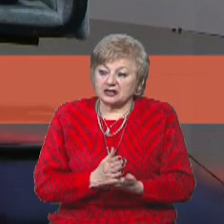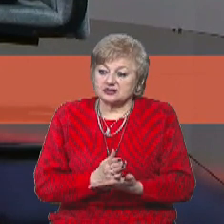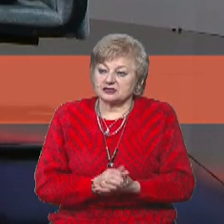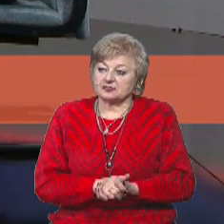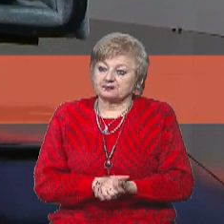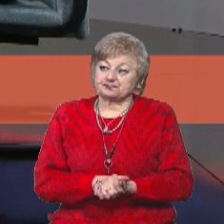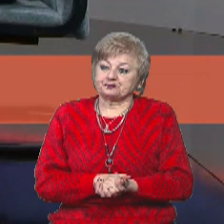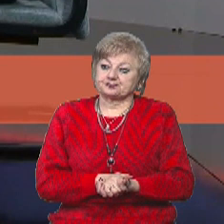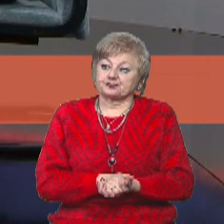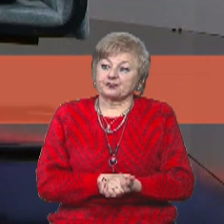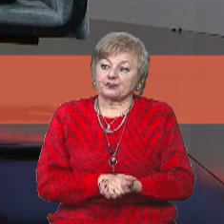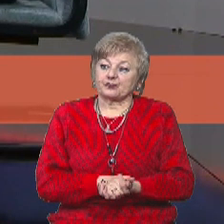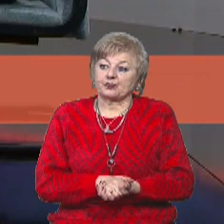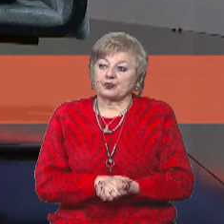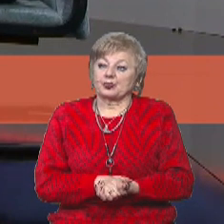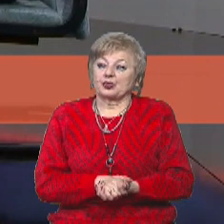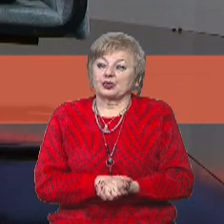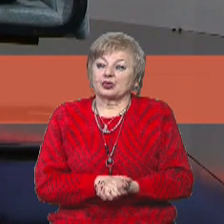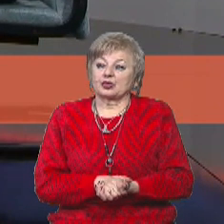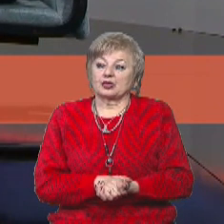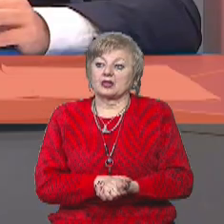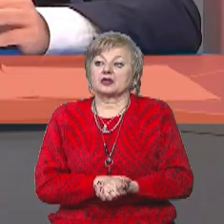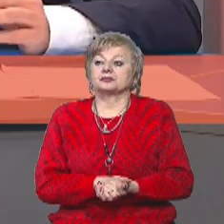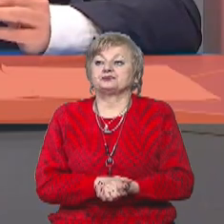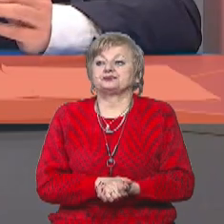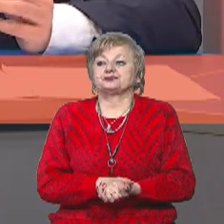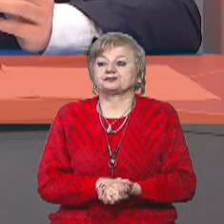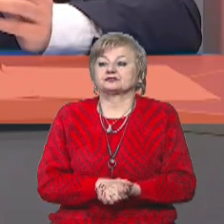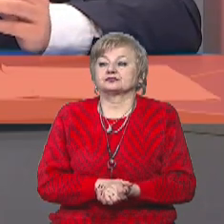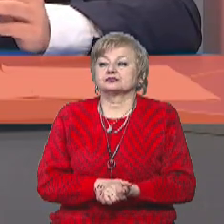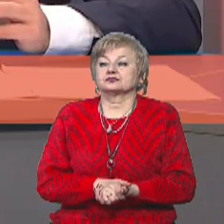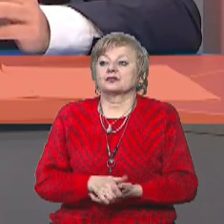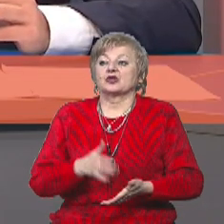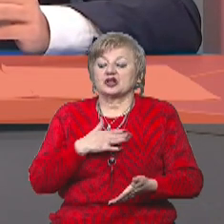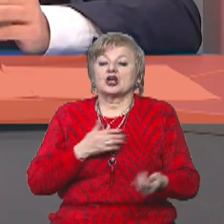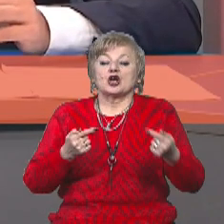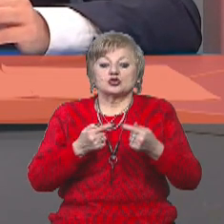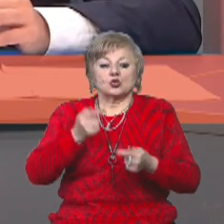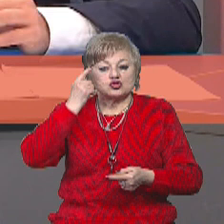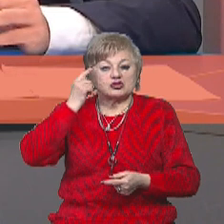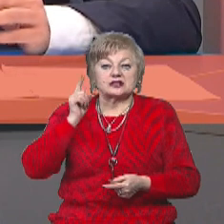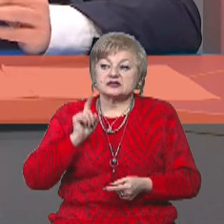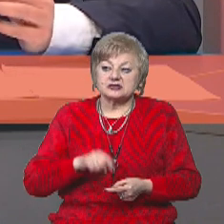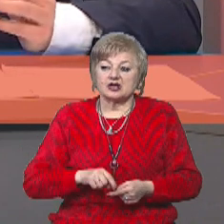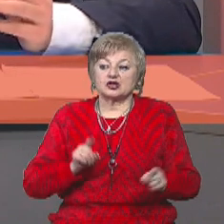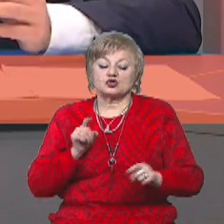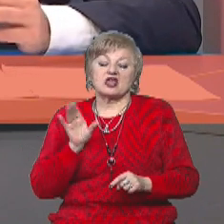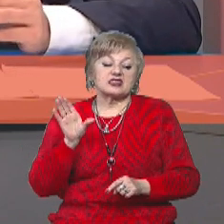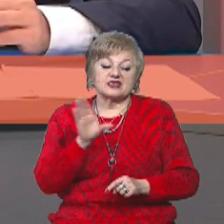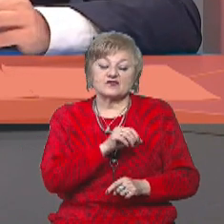пане Олександре? Дивіться, я точно знаю, що не все,